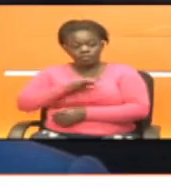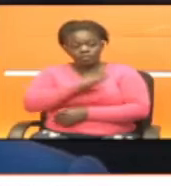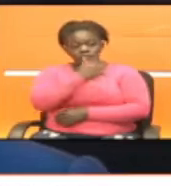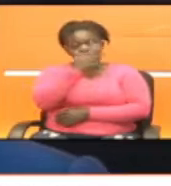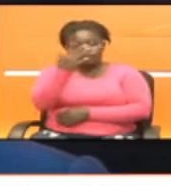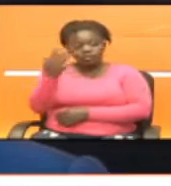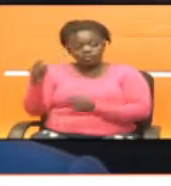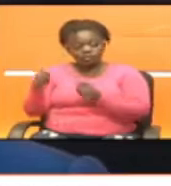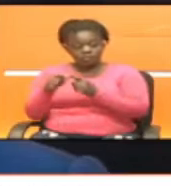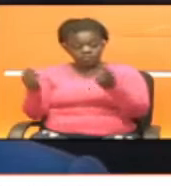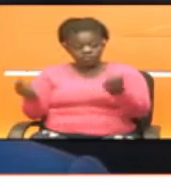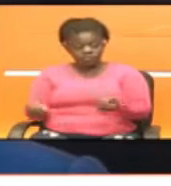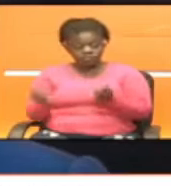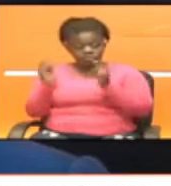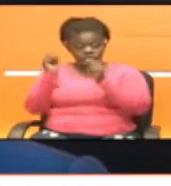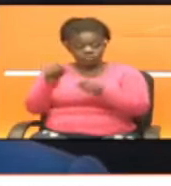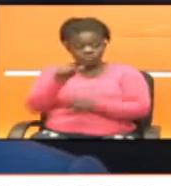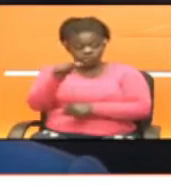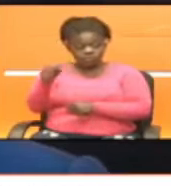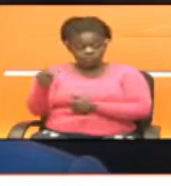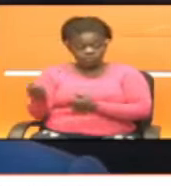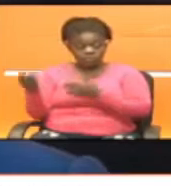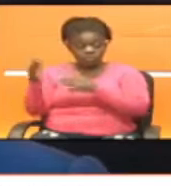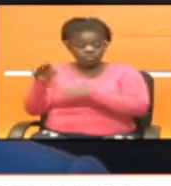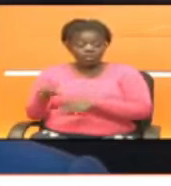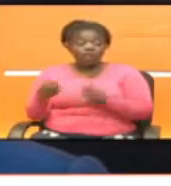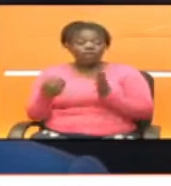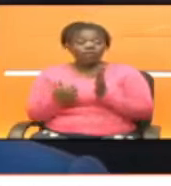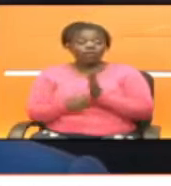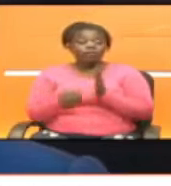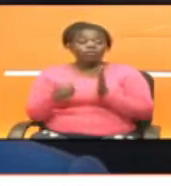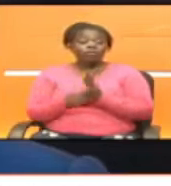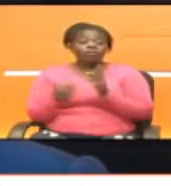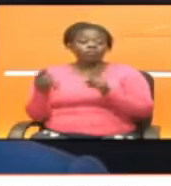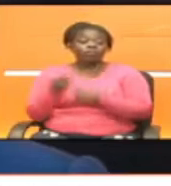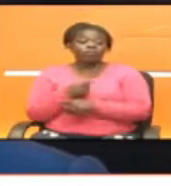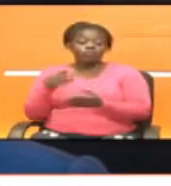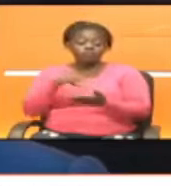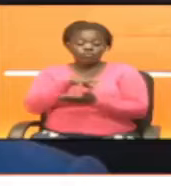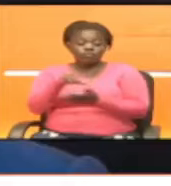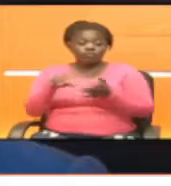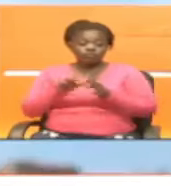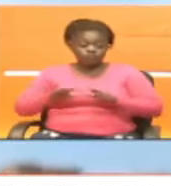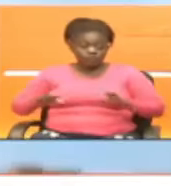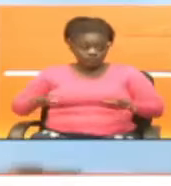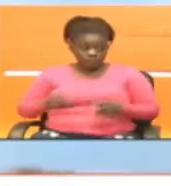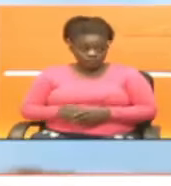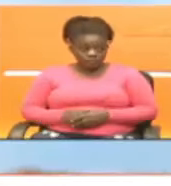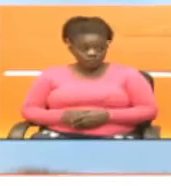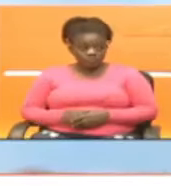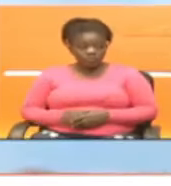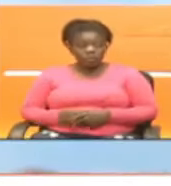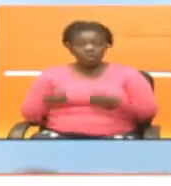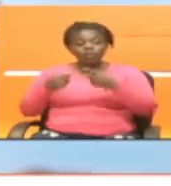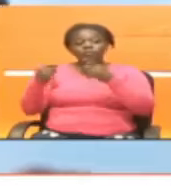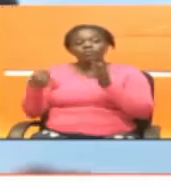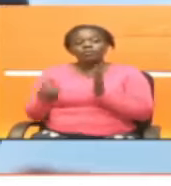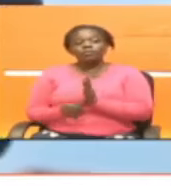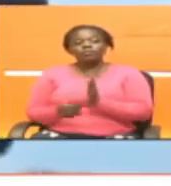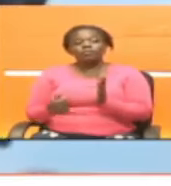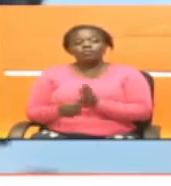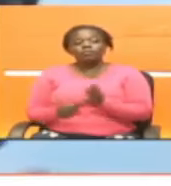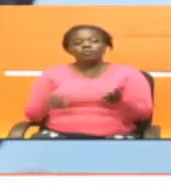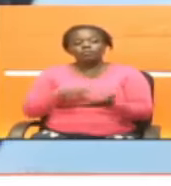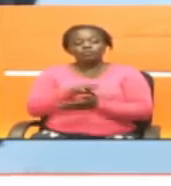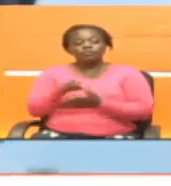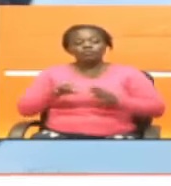bw'akutte akakumbi n'akakuba munne Sseremba Yusuf n'amutanga obuzibu buva ku nkaayana za kibanja. N'obuzibu obuvuzze mu